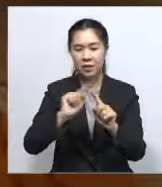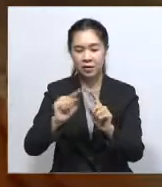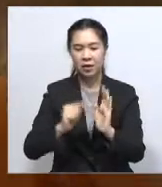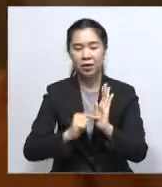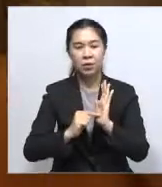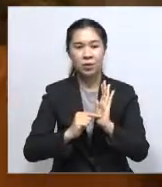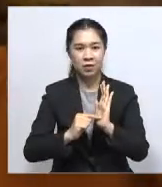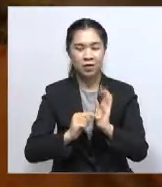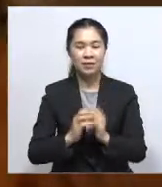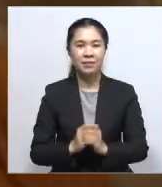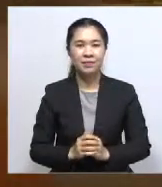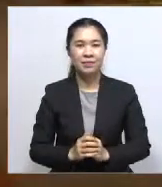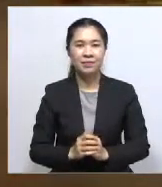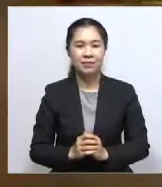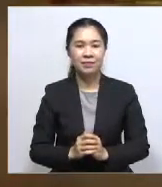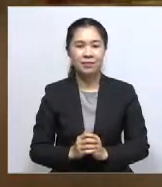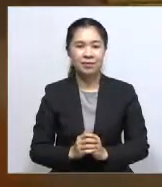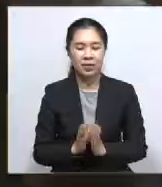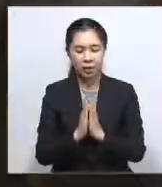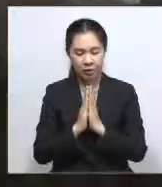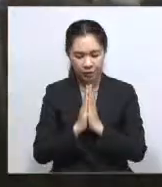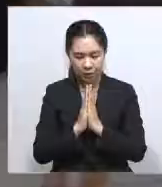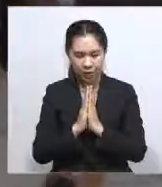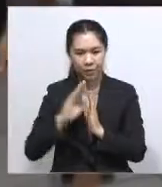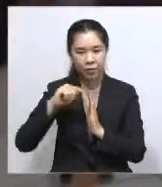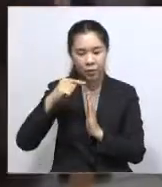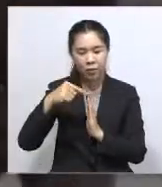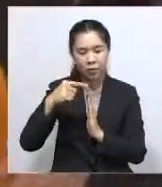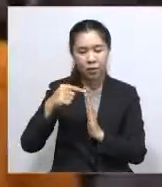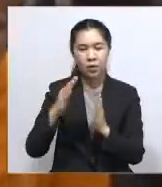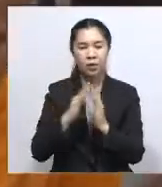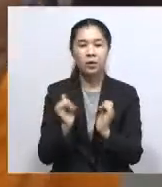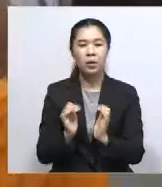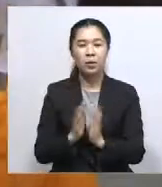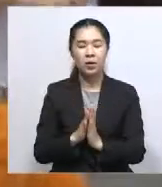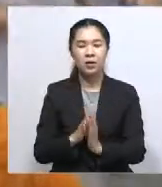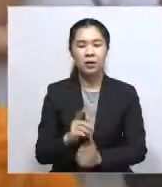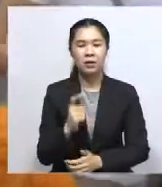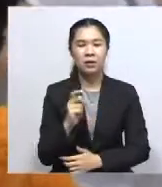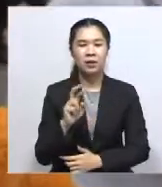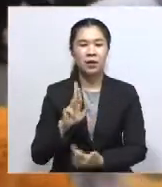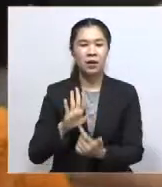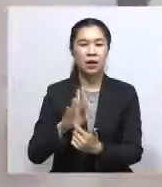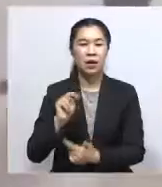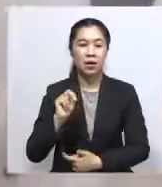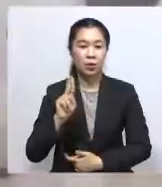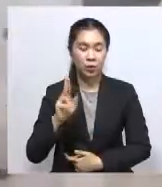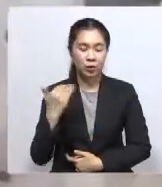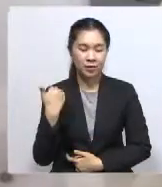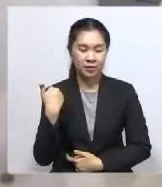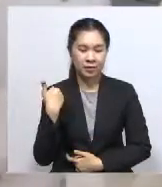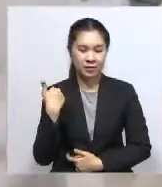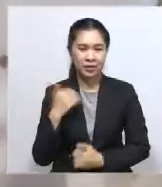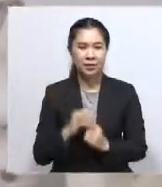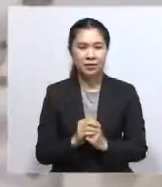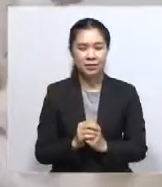ยกตัวอย่างนะคะอาทิการเทศมหาชาติณวัดอรุณราชวรารามวรมหาวิหารการสักการะพระพุ